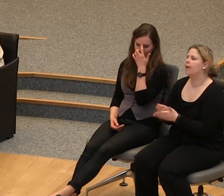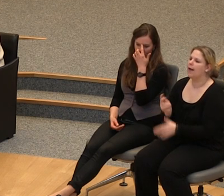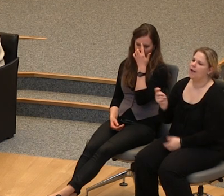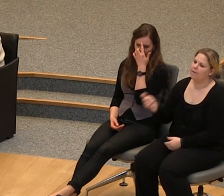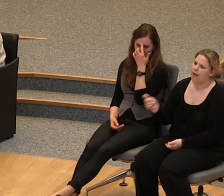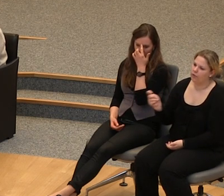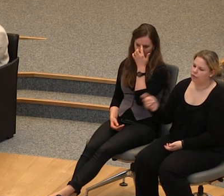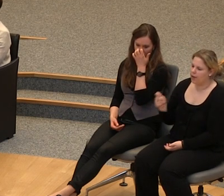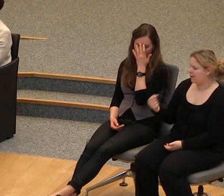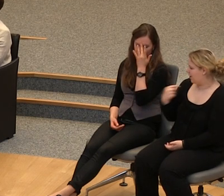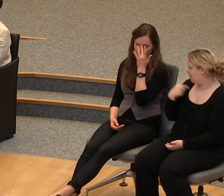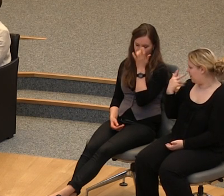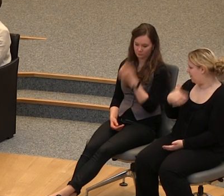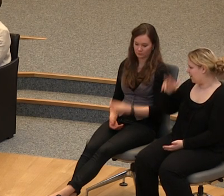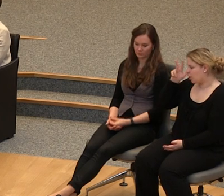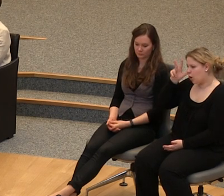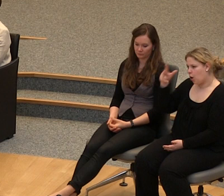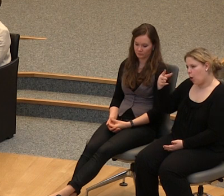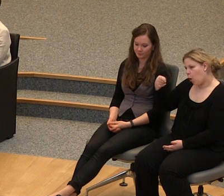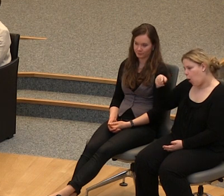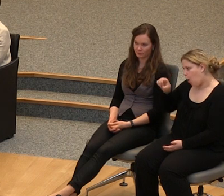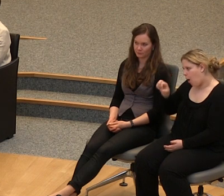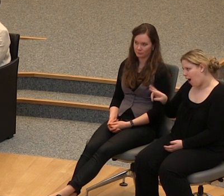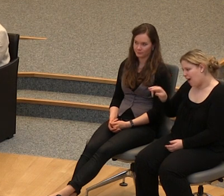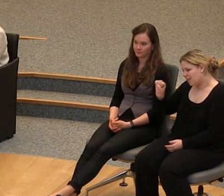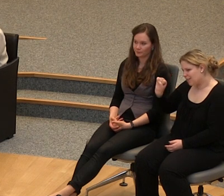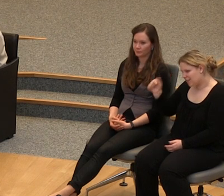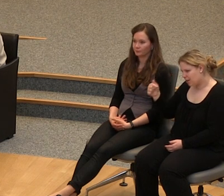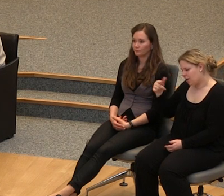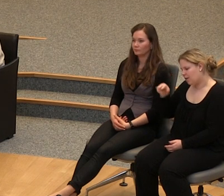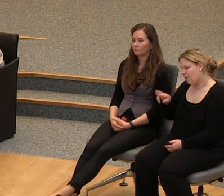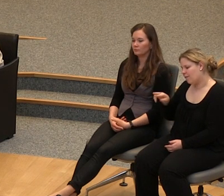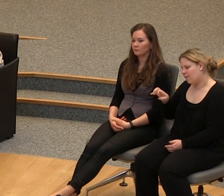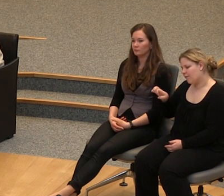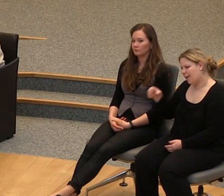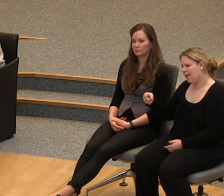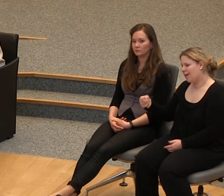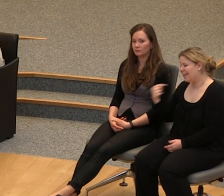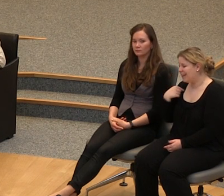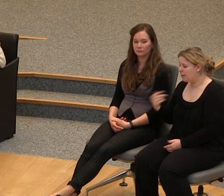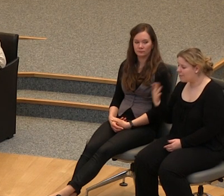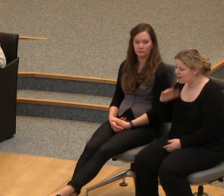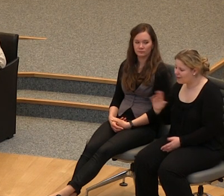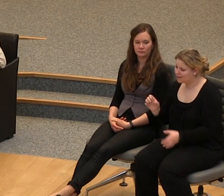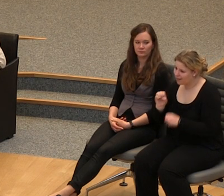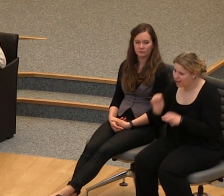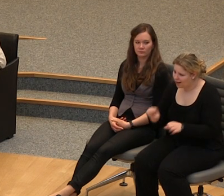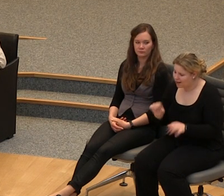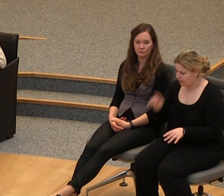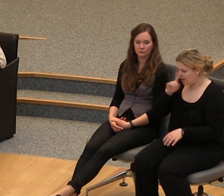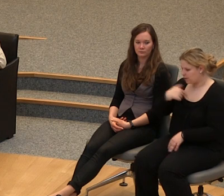Horst Freer hat ja eben richtig beschrieben, wie gering die Entlohnung in den Werkstätten